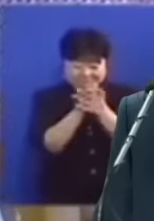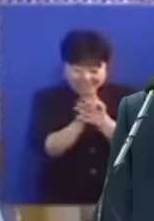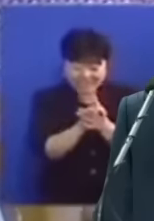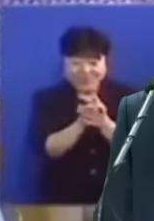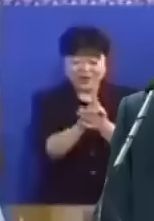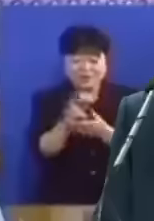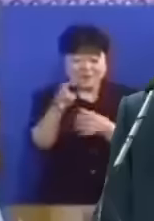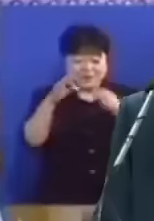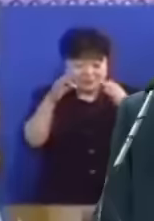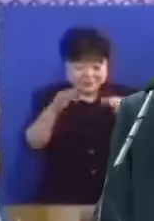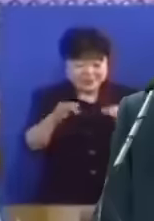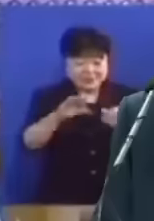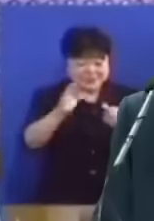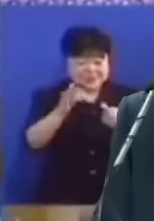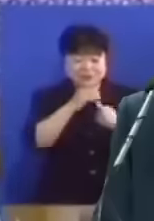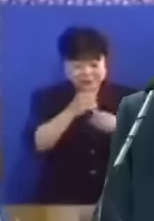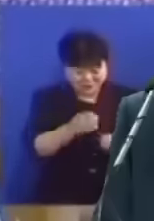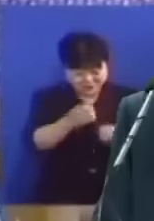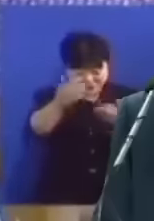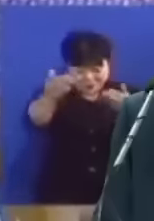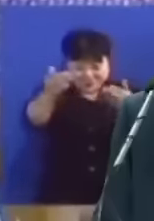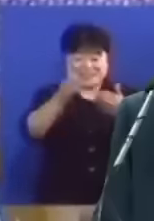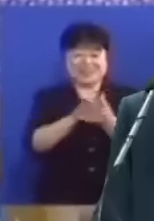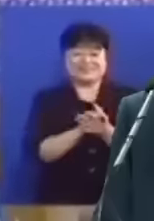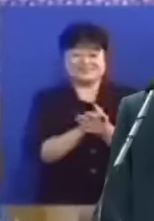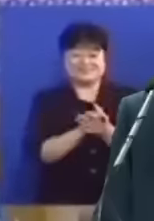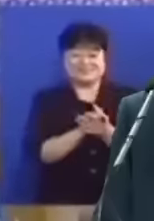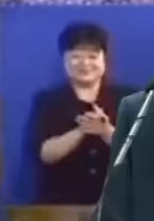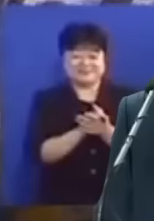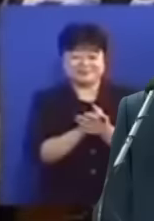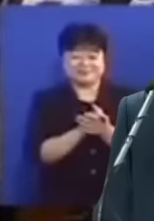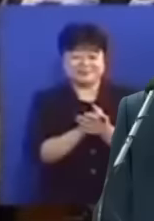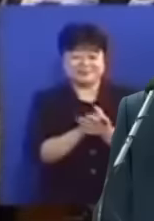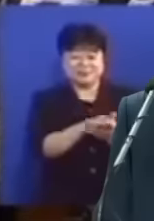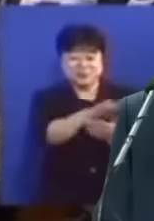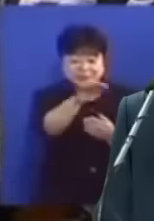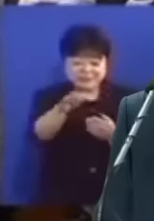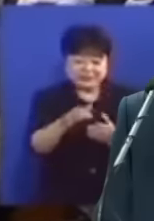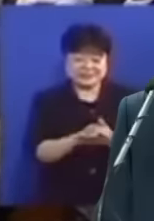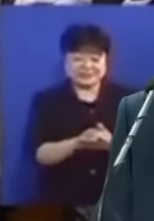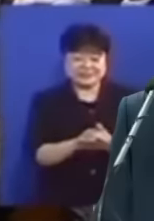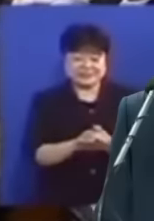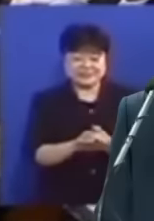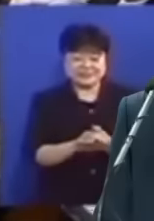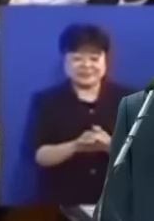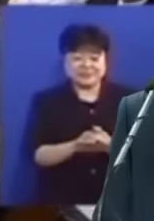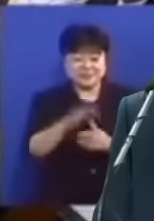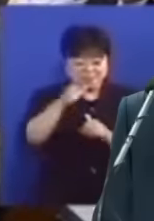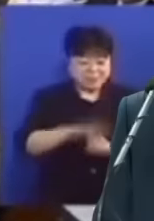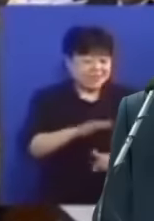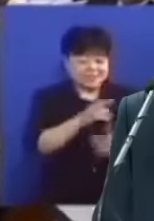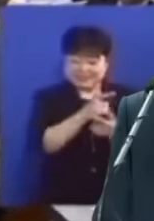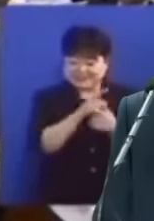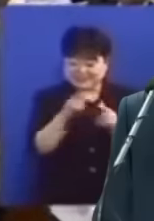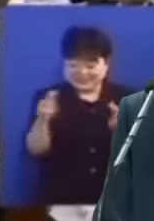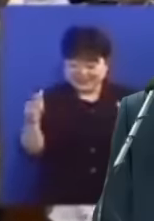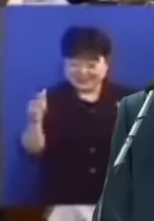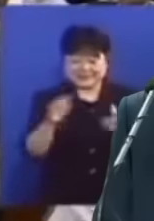기도하고 찬미하는 여러분 되시기를 주님 이름으로 축원합니다. 우리는 절대로 피할 수가 없는